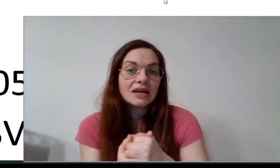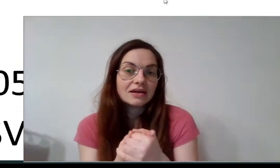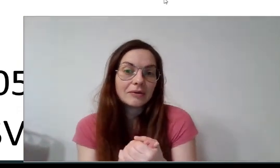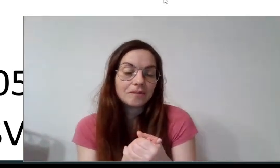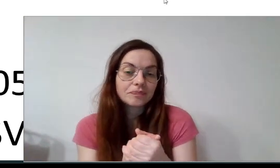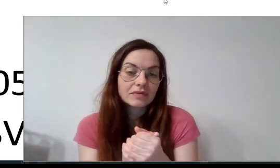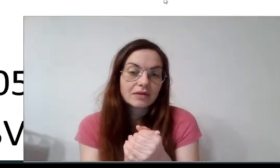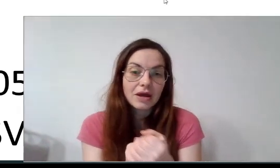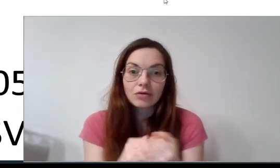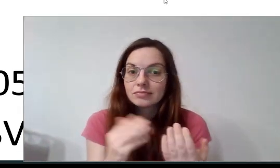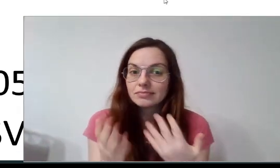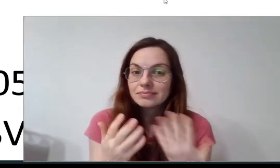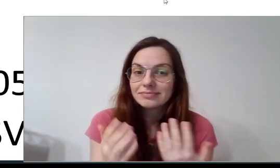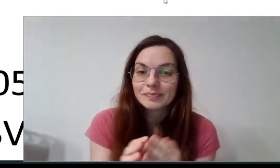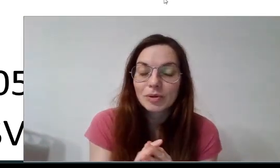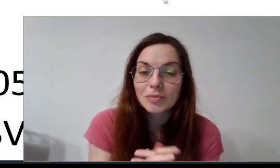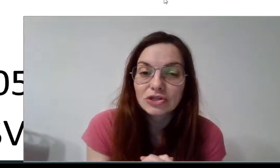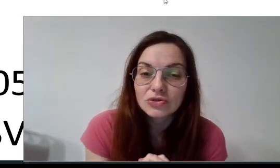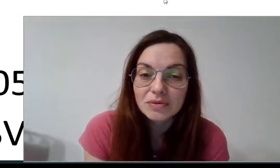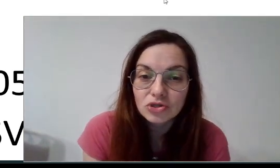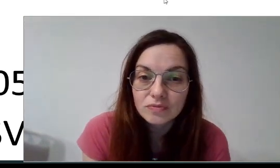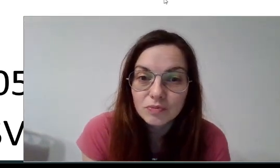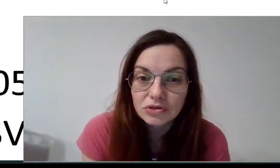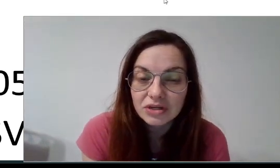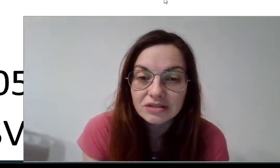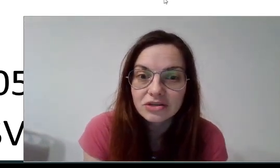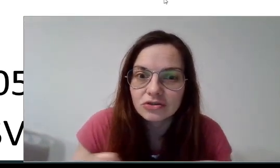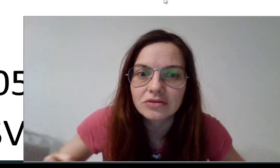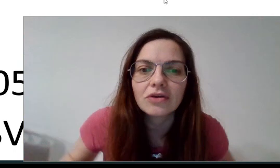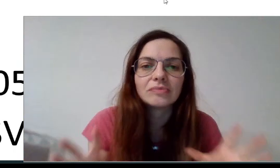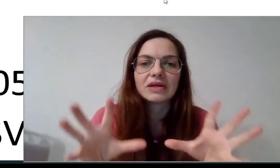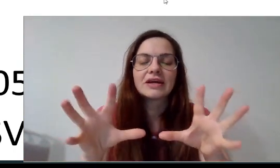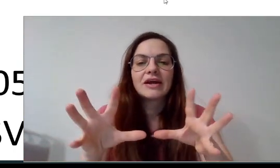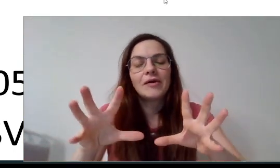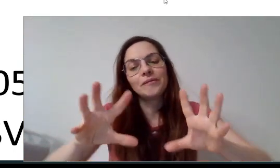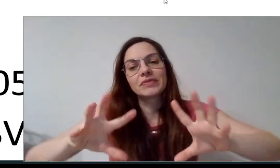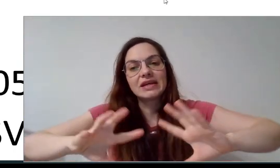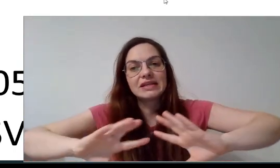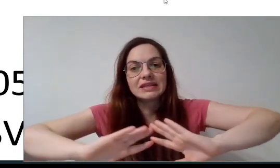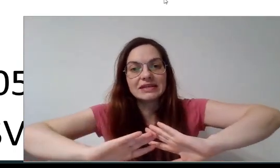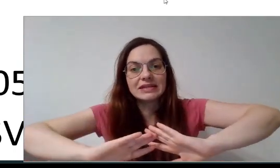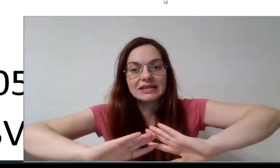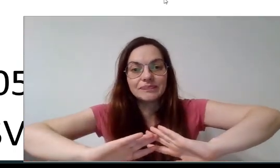je malo problematičan u nemačkom iz prostog razloga što on odmah